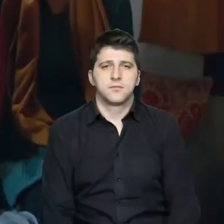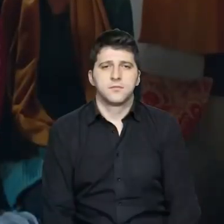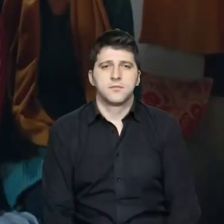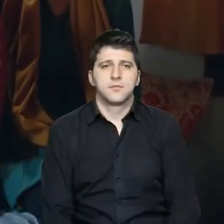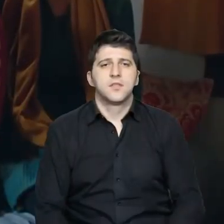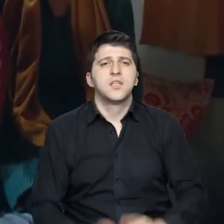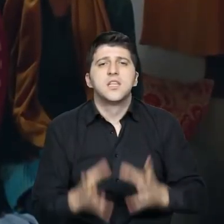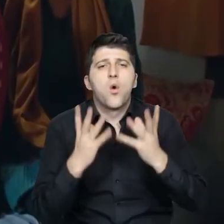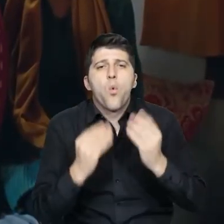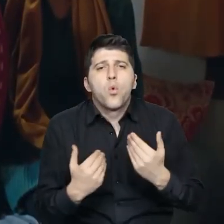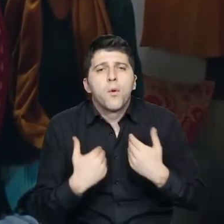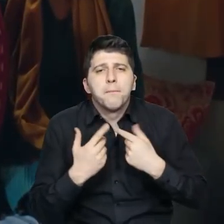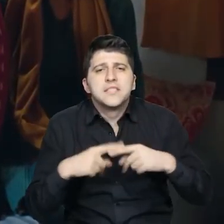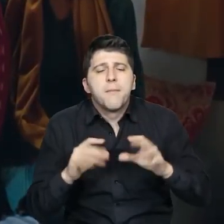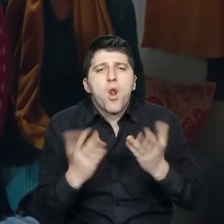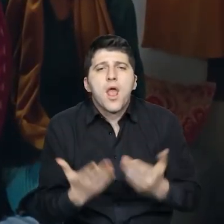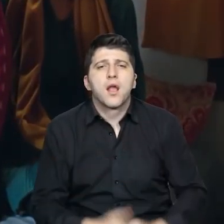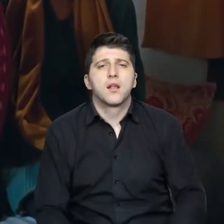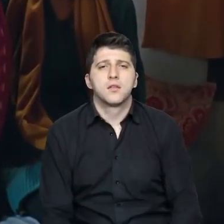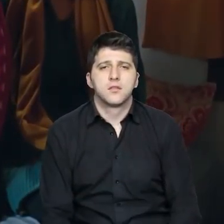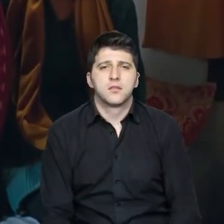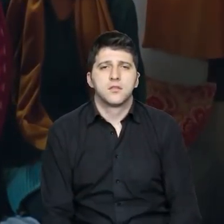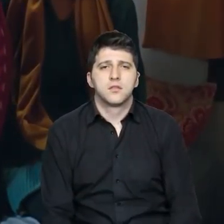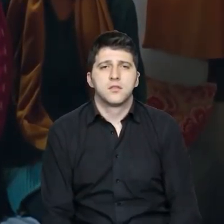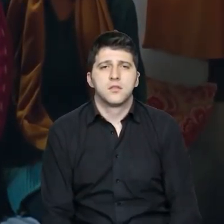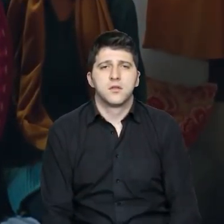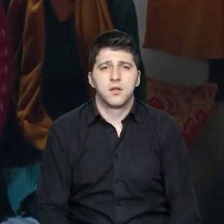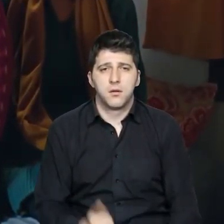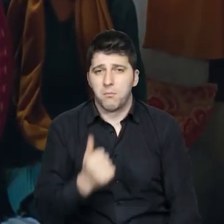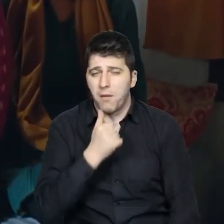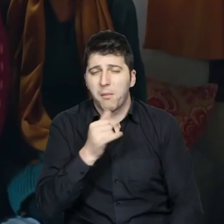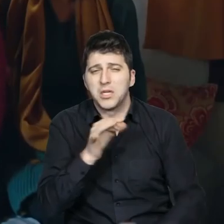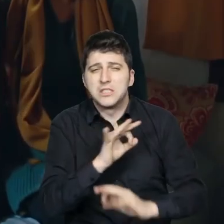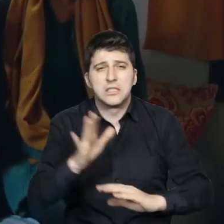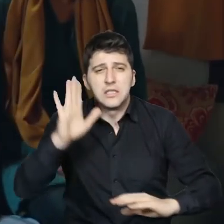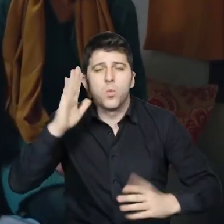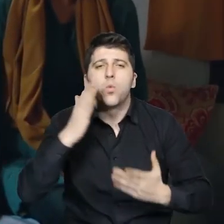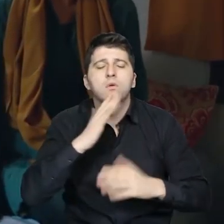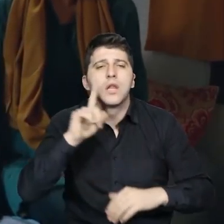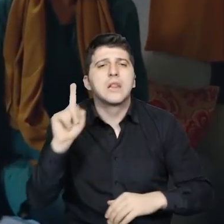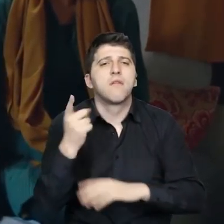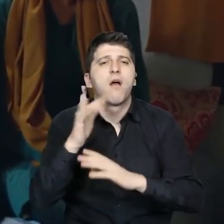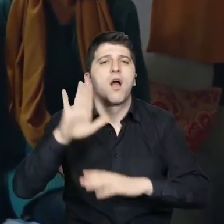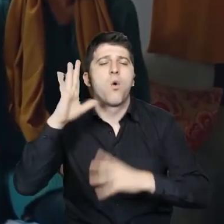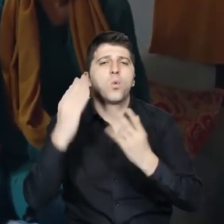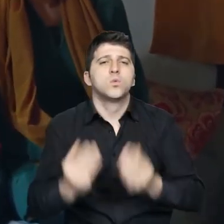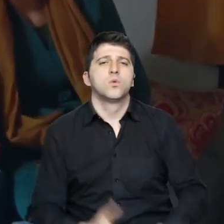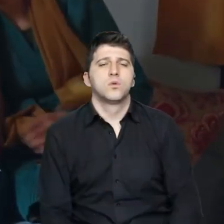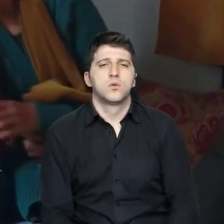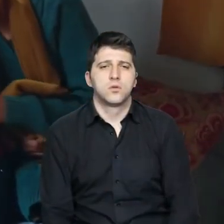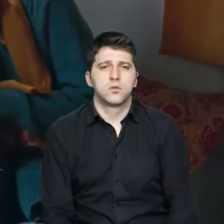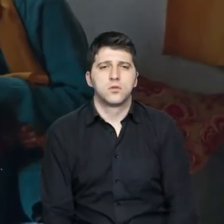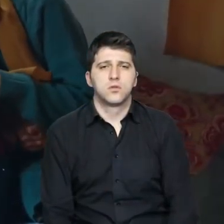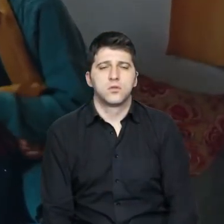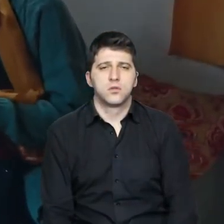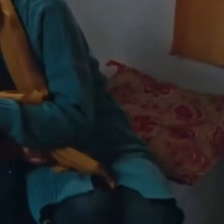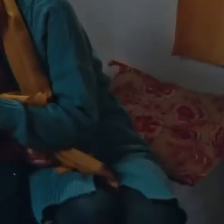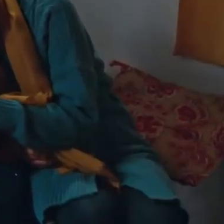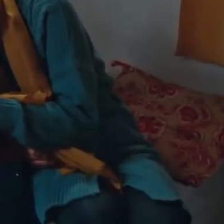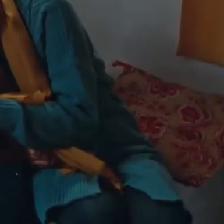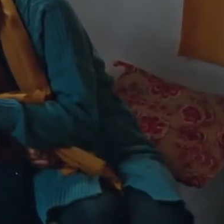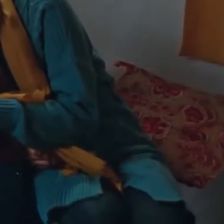Ne oluyor bize böyle? Babam hiç elini kaldırmazdı. Aysu iki yanındaki Tuğba ile Burcu'yu kolları altına